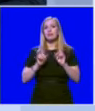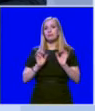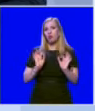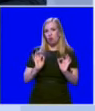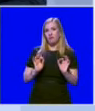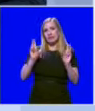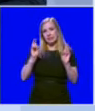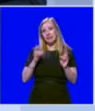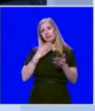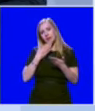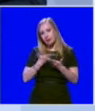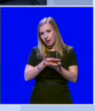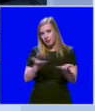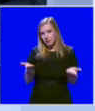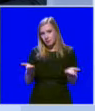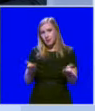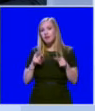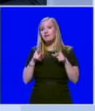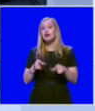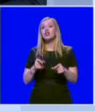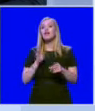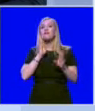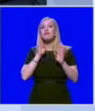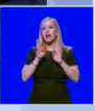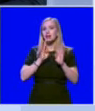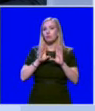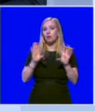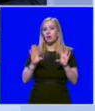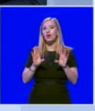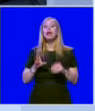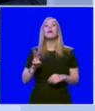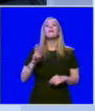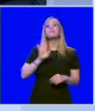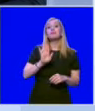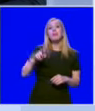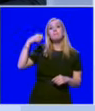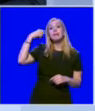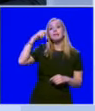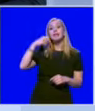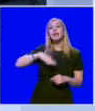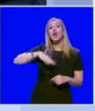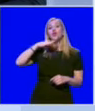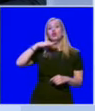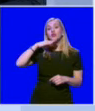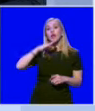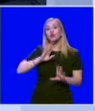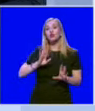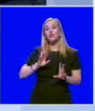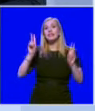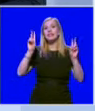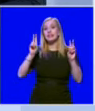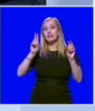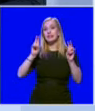с цитати, да си призная, на ваши фейсбук постове. Президента достатъчно ви цитира. Аз разчитам, че президента следи всяка...